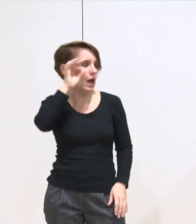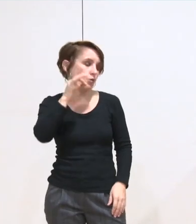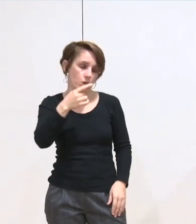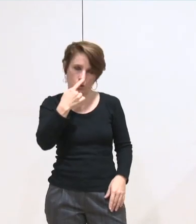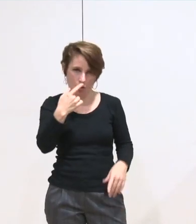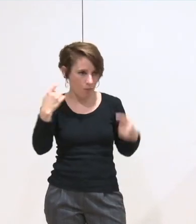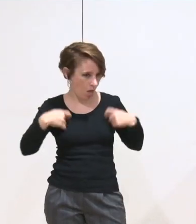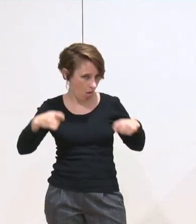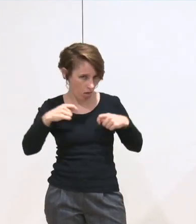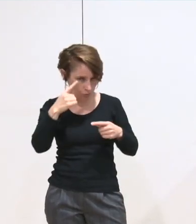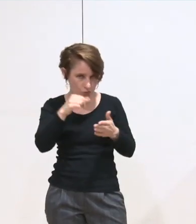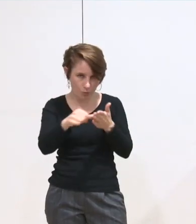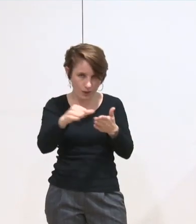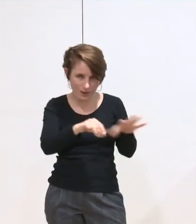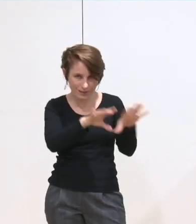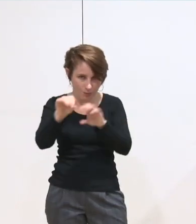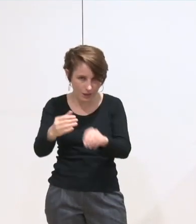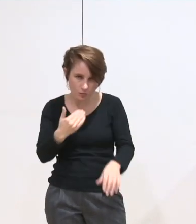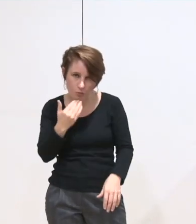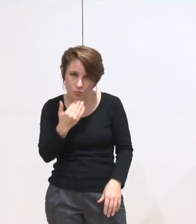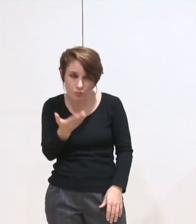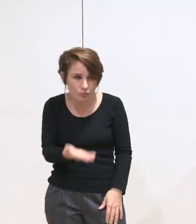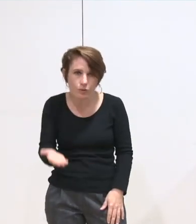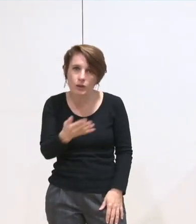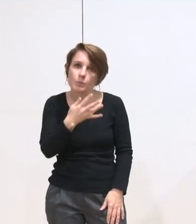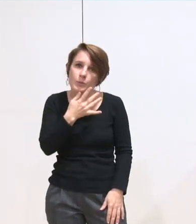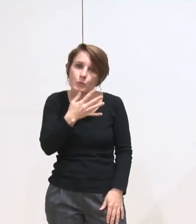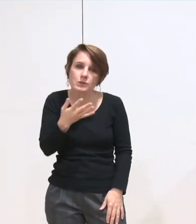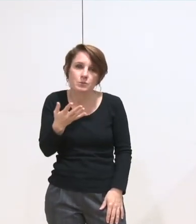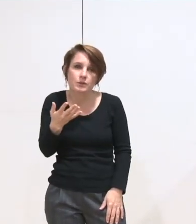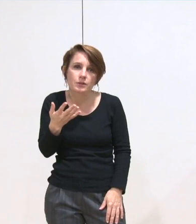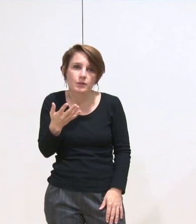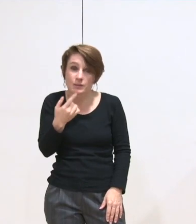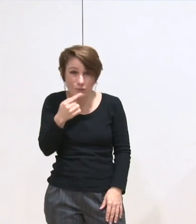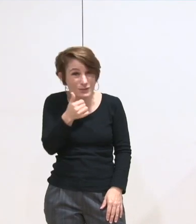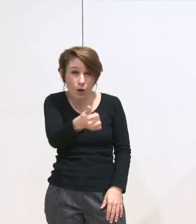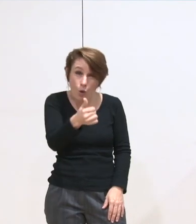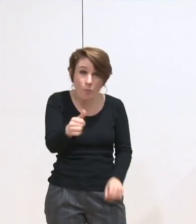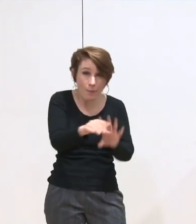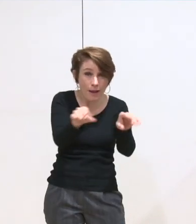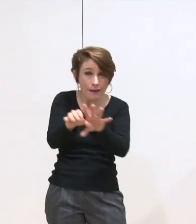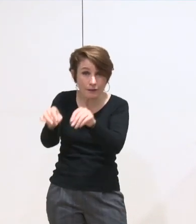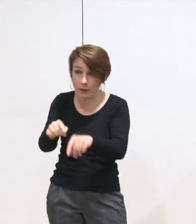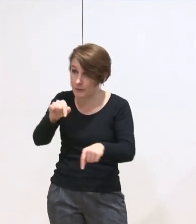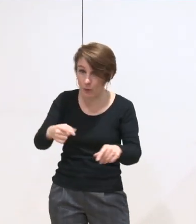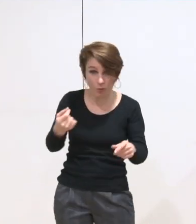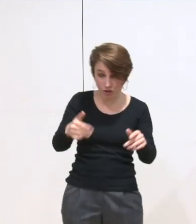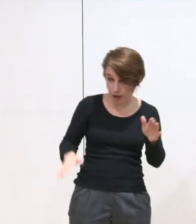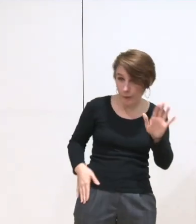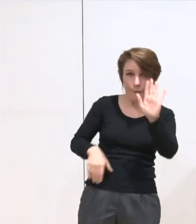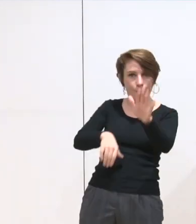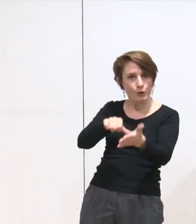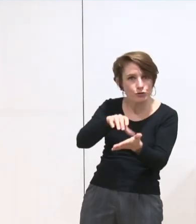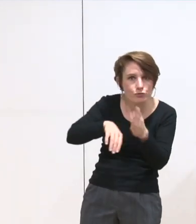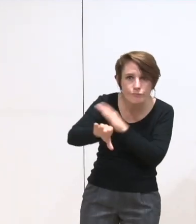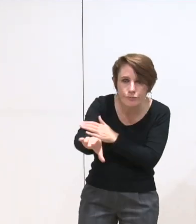solution a été trouvée pour éviter que les habitants de la barre se retrouvent à devoir faire des avances de frais et ce,